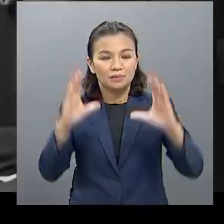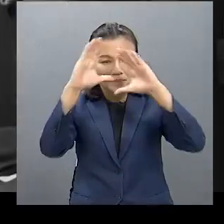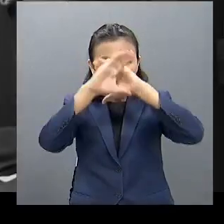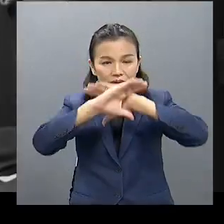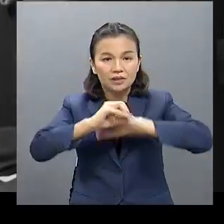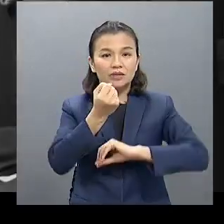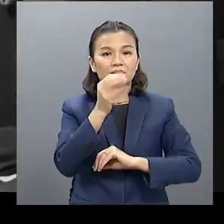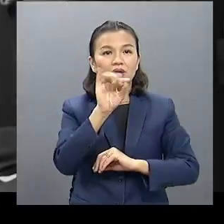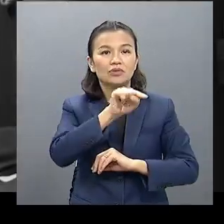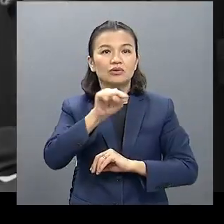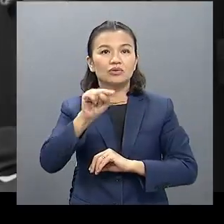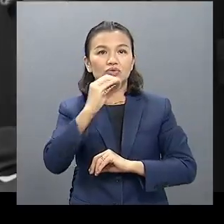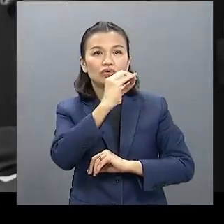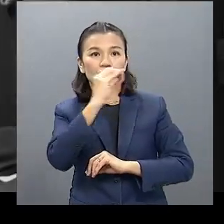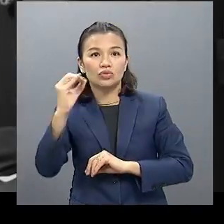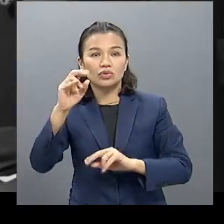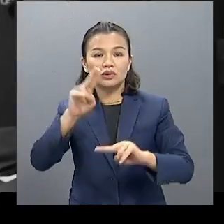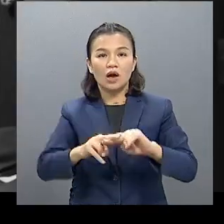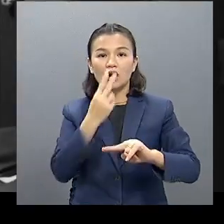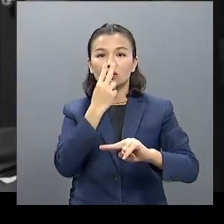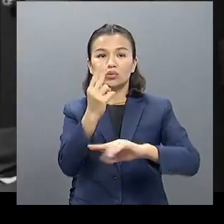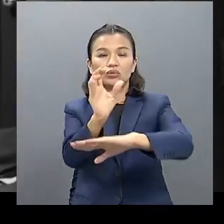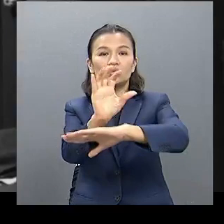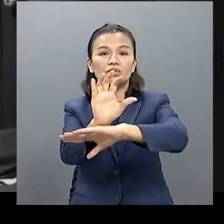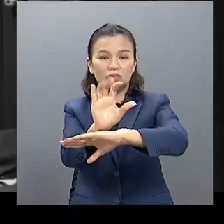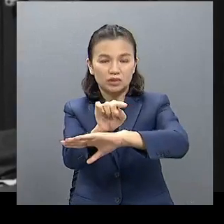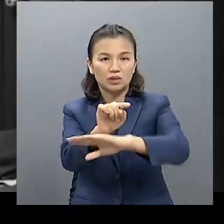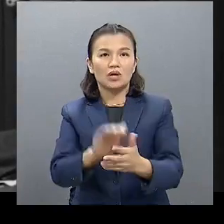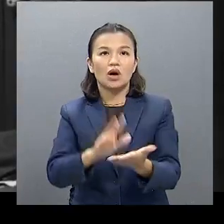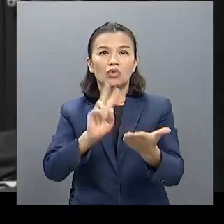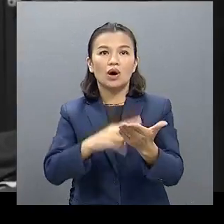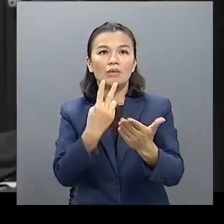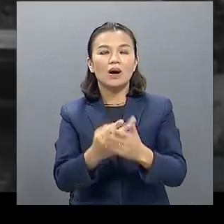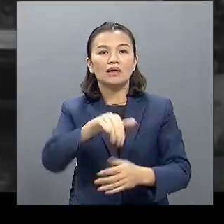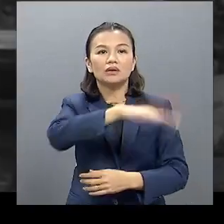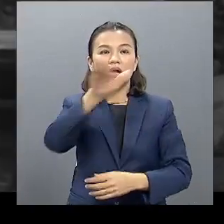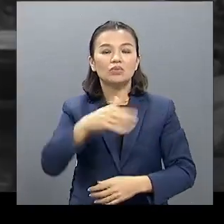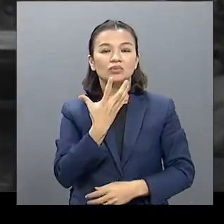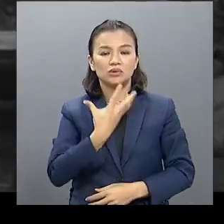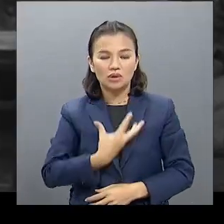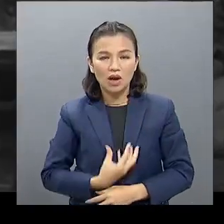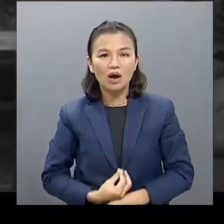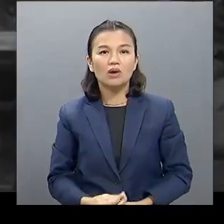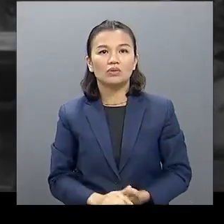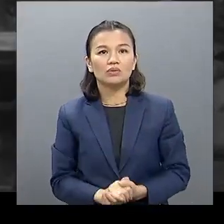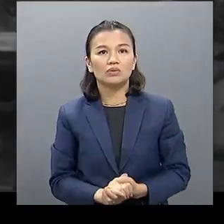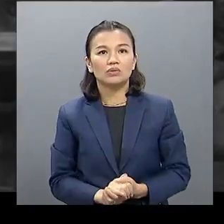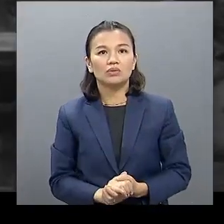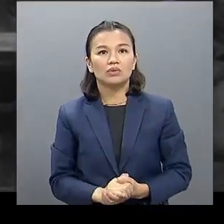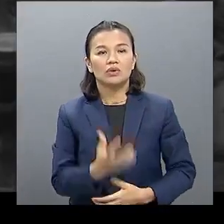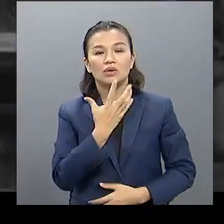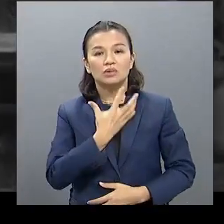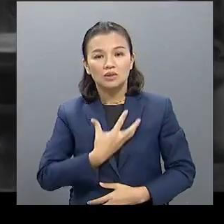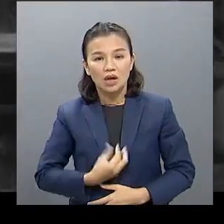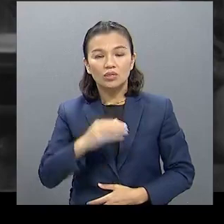คือเพลง13 ตุลา 1 ทุ่มตรงเนี่ยมันอยู่ในช่วงเวลาโศกเศร้าการสูญเสียซึ่งเป็นความรู้สึกของคนส่วน